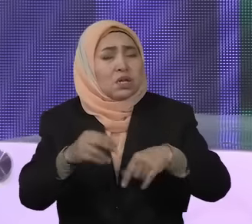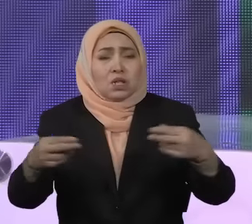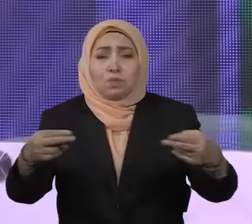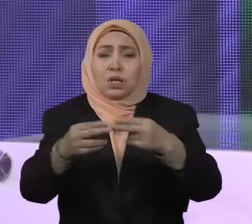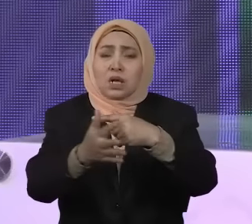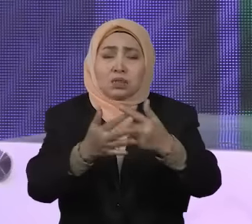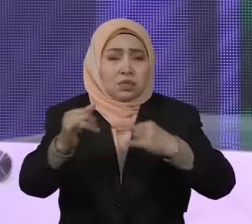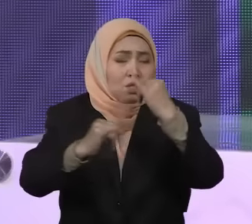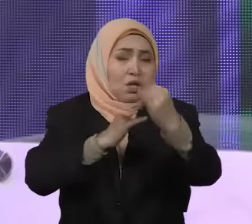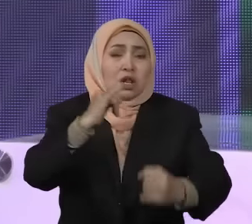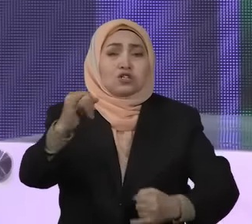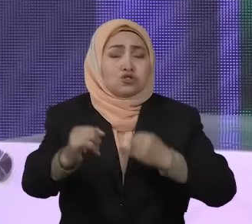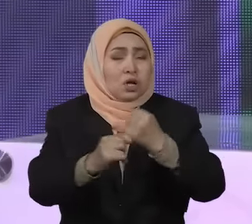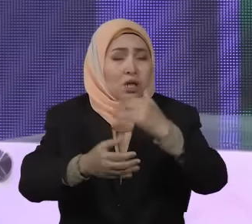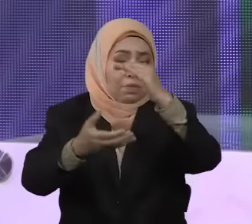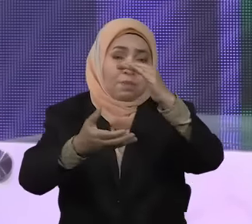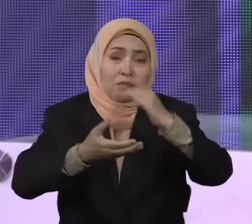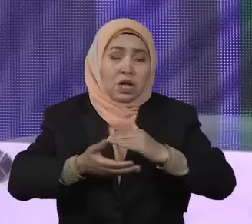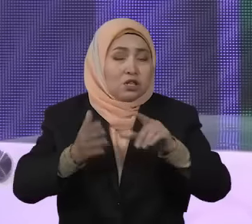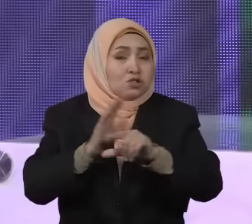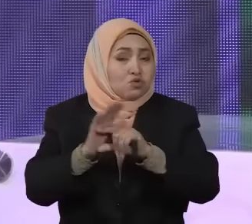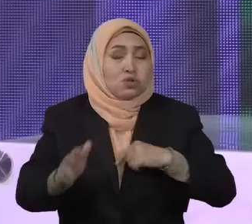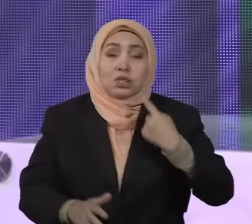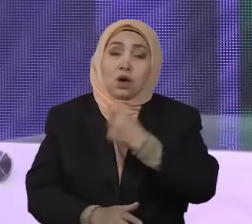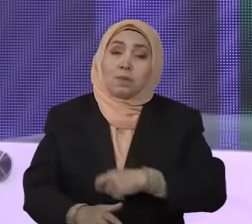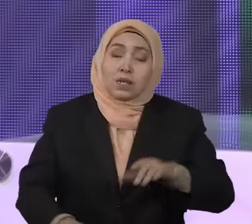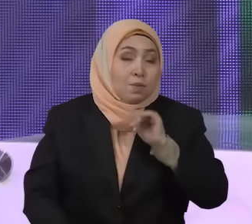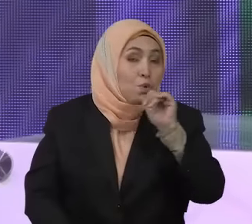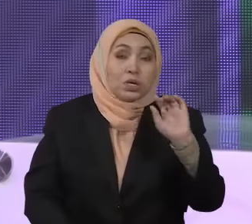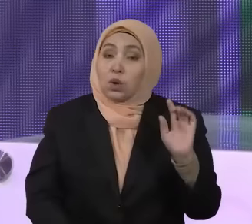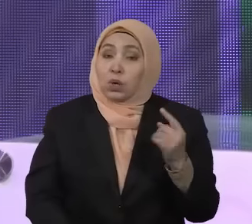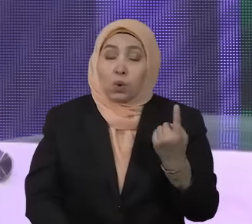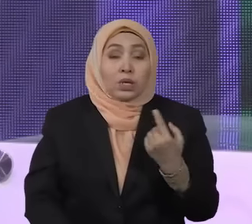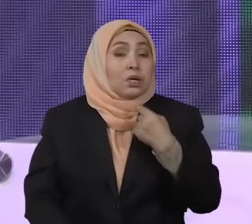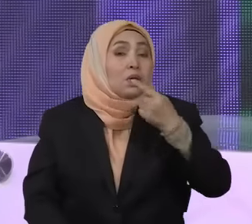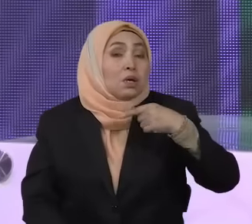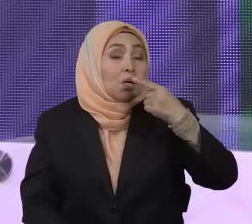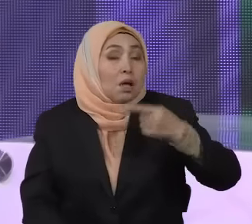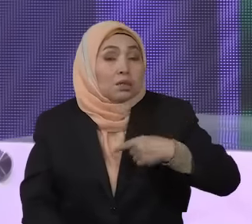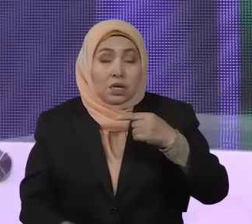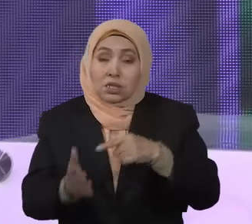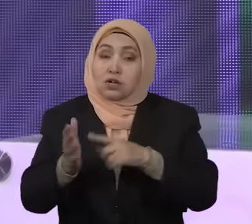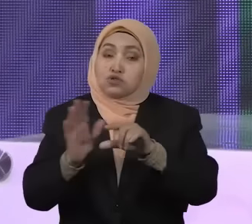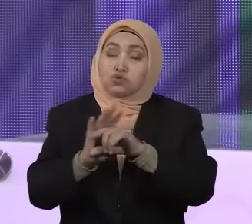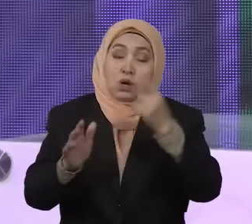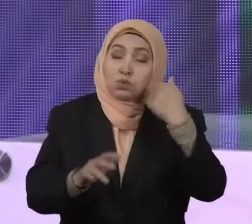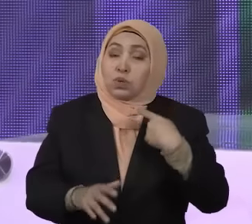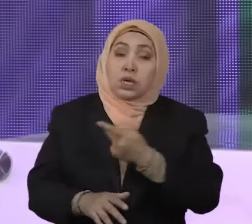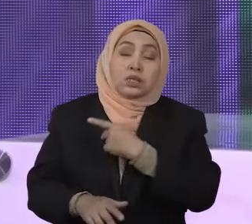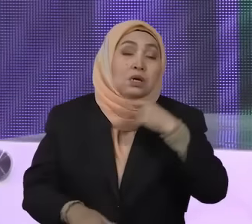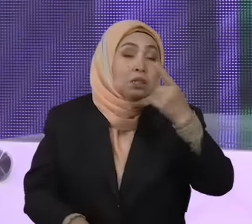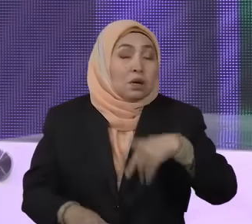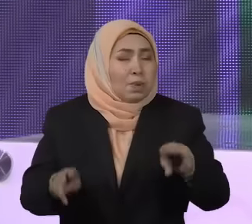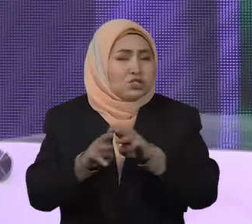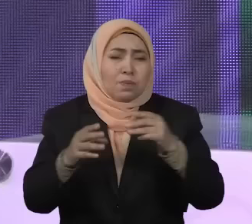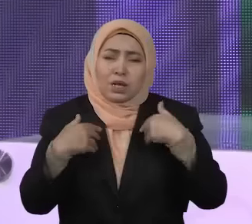hubungan antarabangsa yang dibekalkan dalam surah At-Taubah. Dan ia bukan sekadar kata ini surah untuk kita rasa